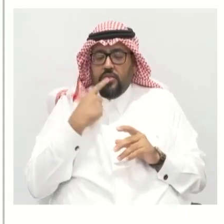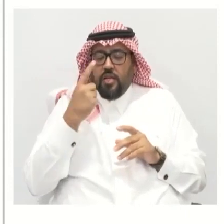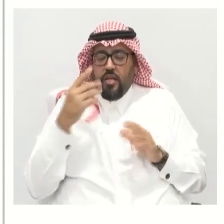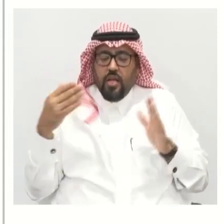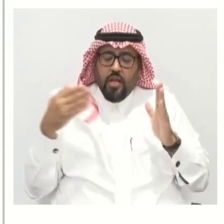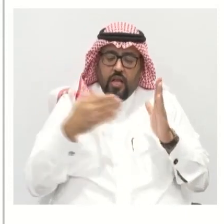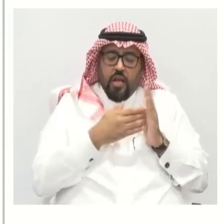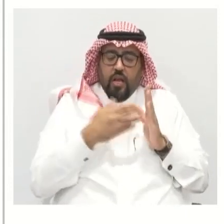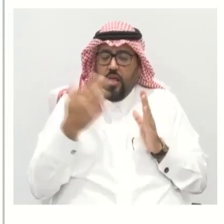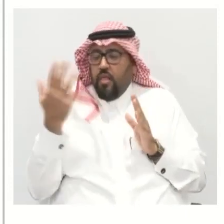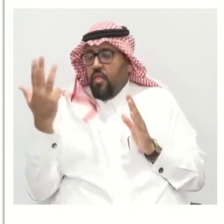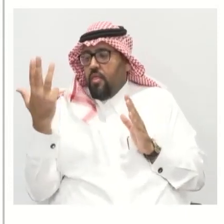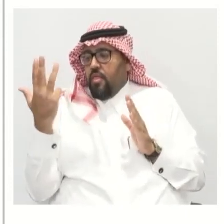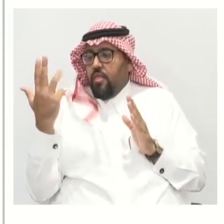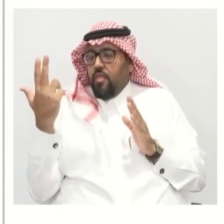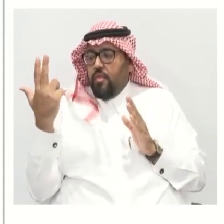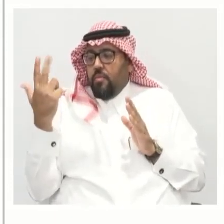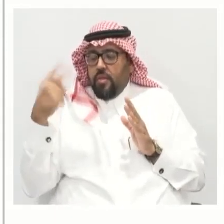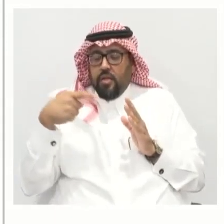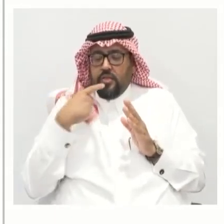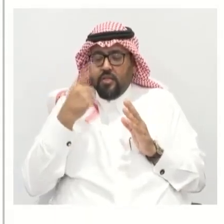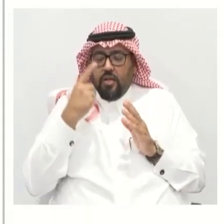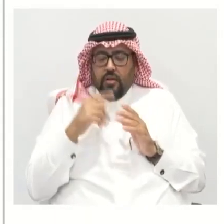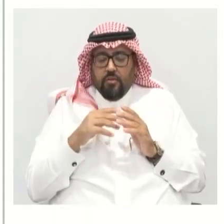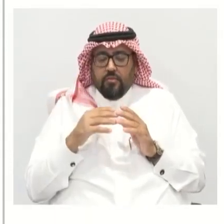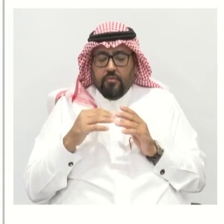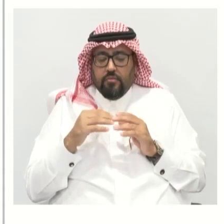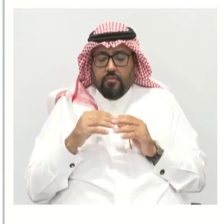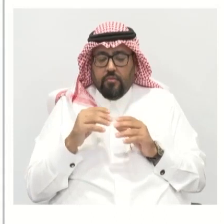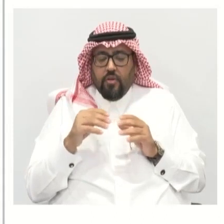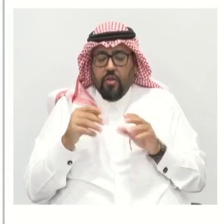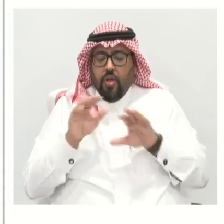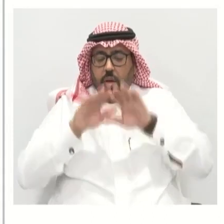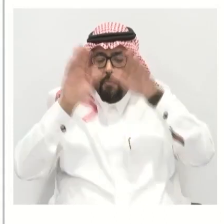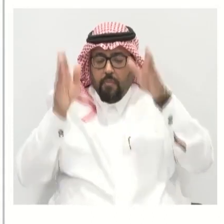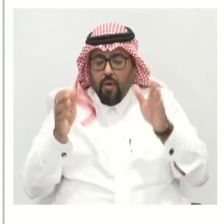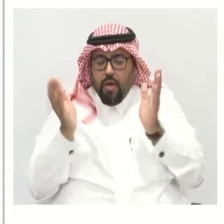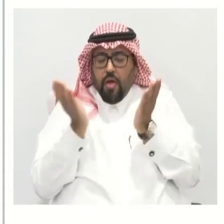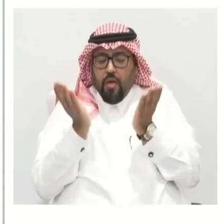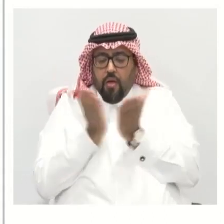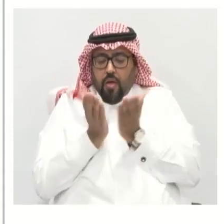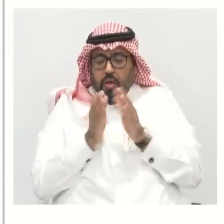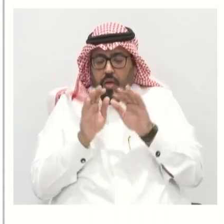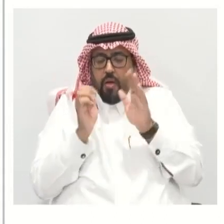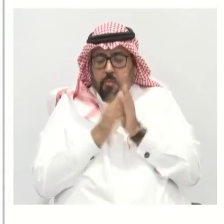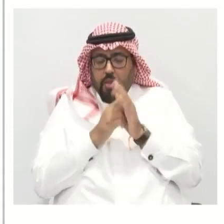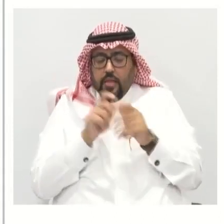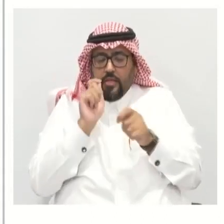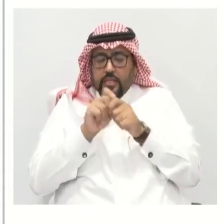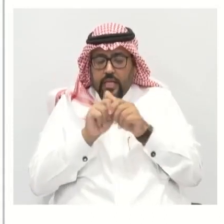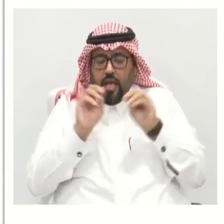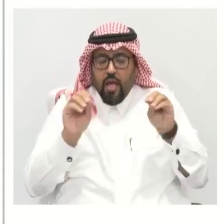الى 18 سنه دور دور للتوجيه